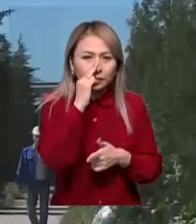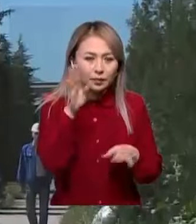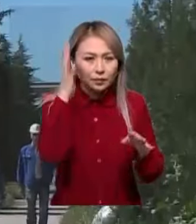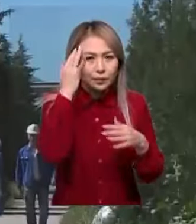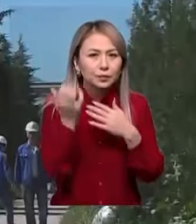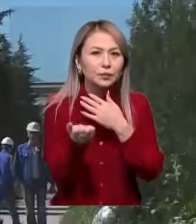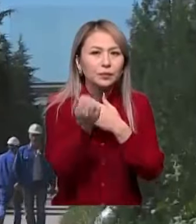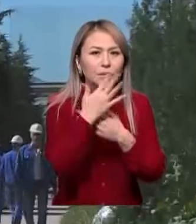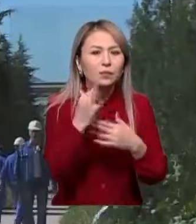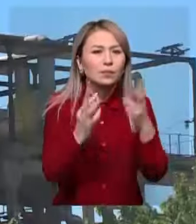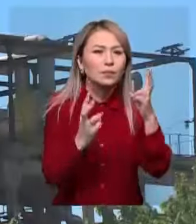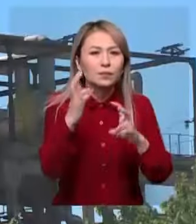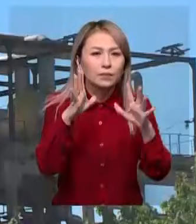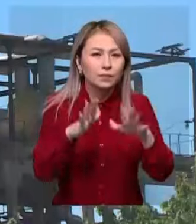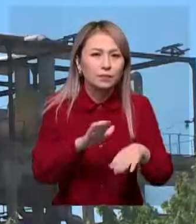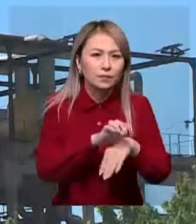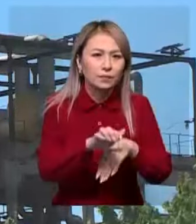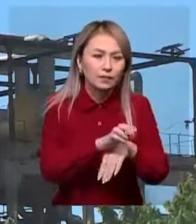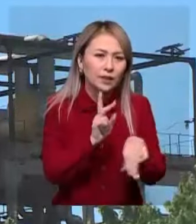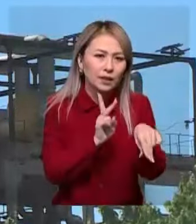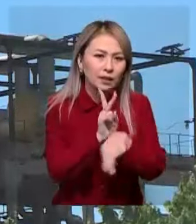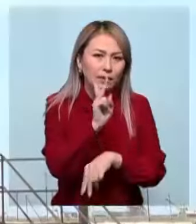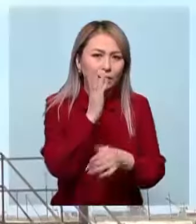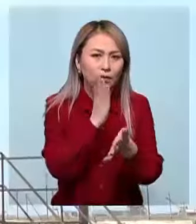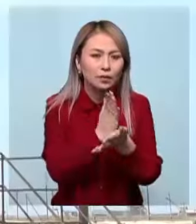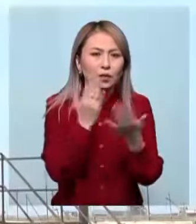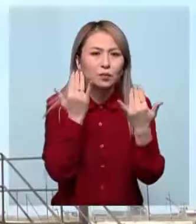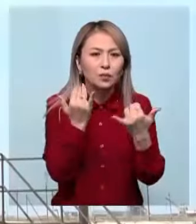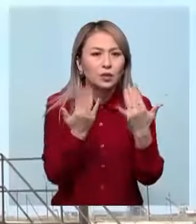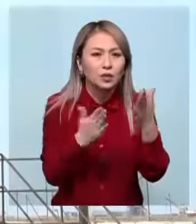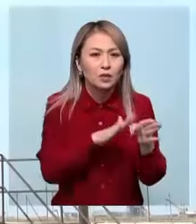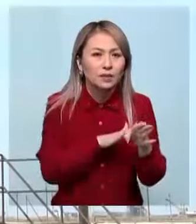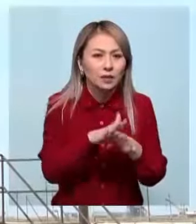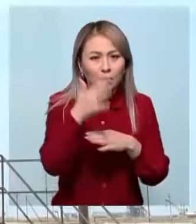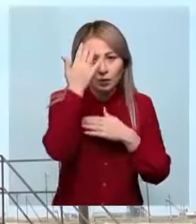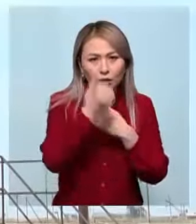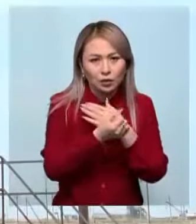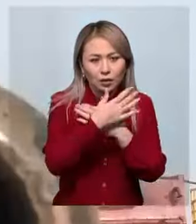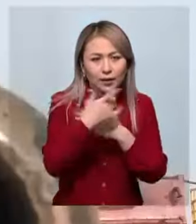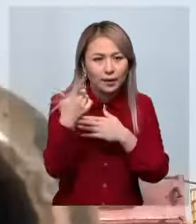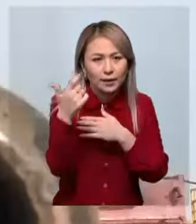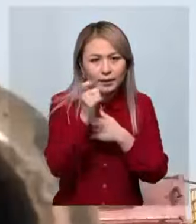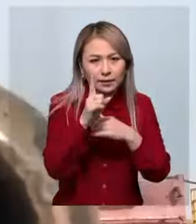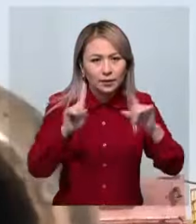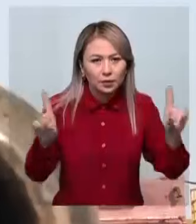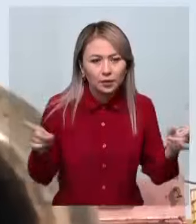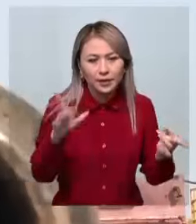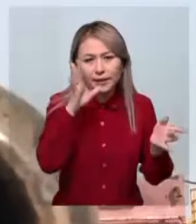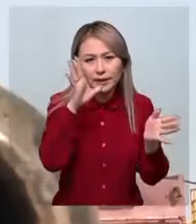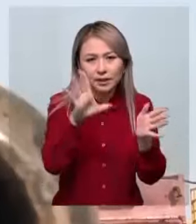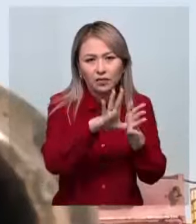асады. Шымкенттегі мұнай өңдеу зауытының да әлеуеті 2 есеге көбейеді. Меже орындалса, елдегі мұнай газ саласы